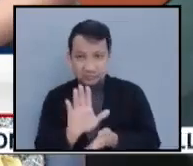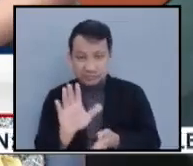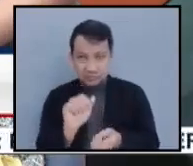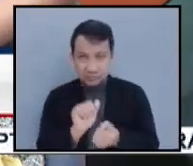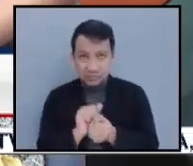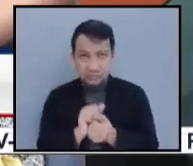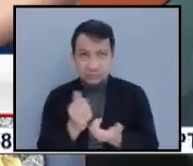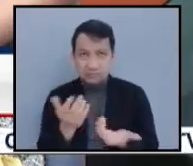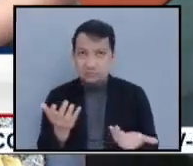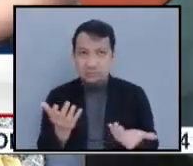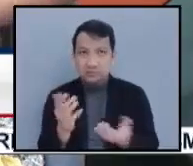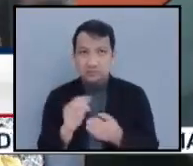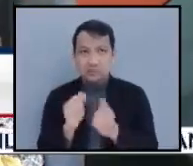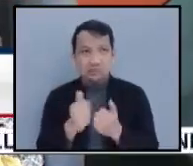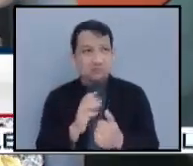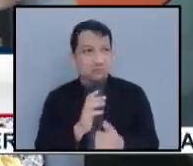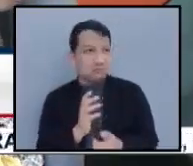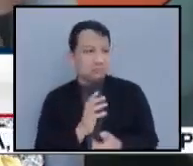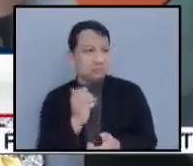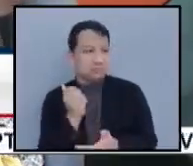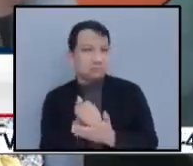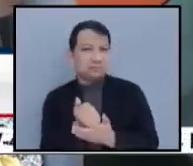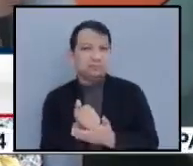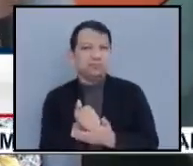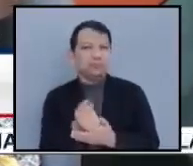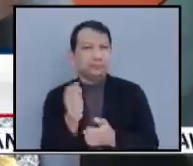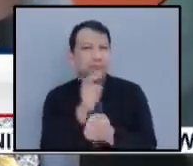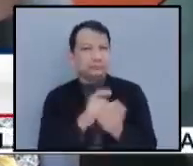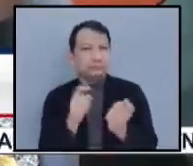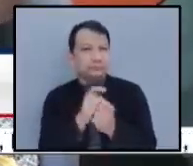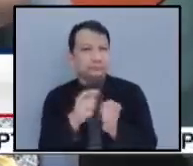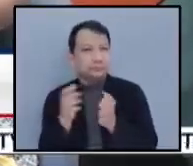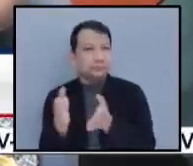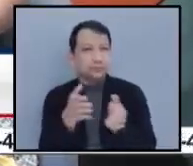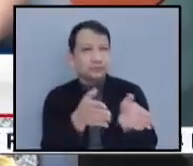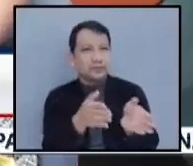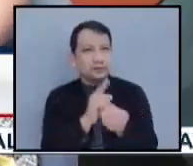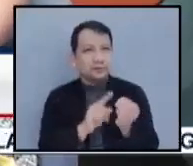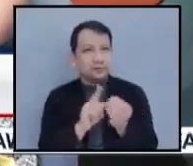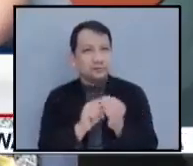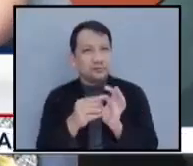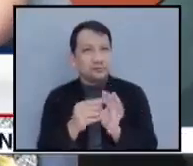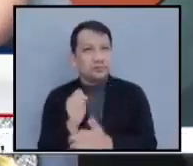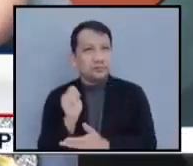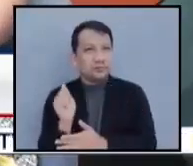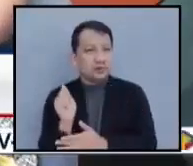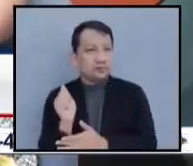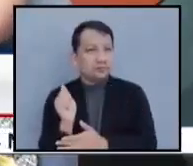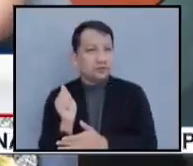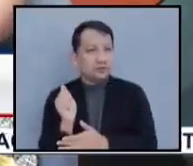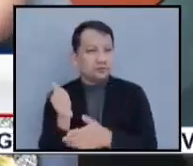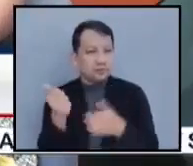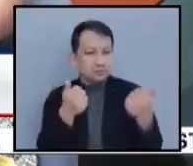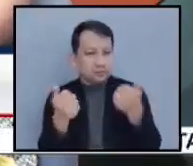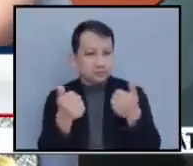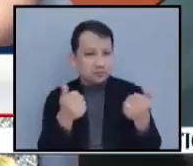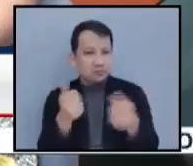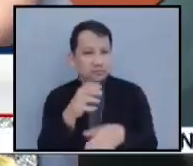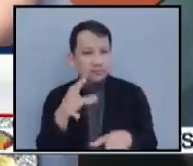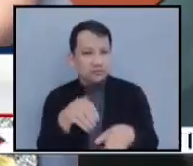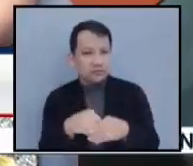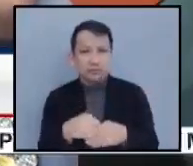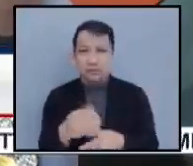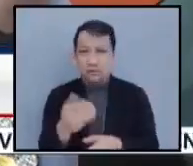okay, nanalo to sa ganito. Yun nga, may specific strategy ka ba when it comes to competition, joining competition. Kasi baka